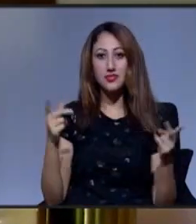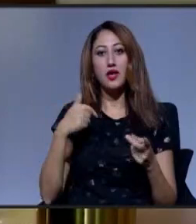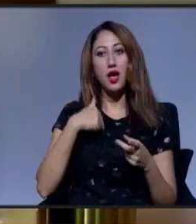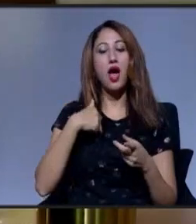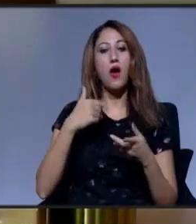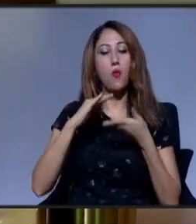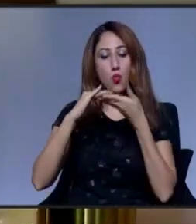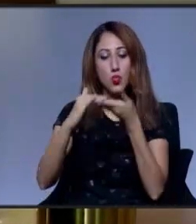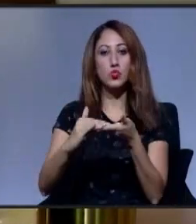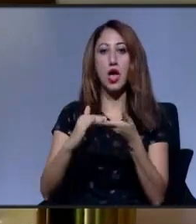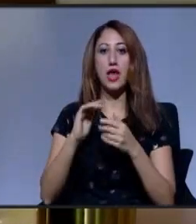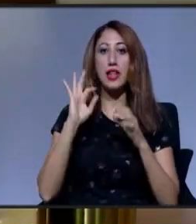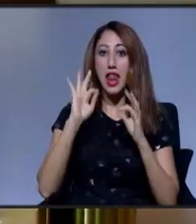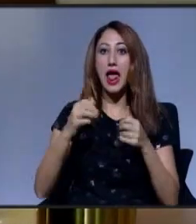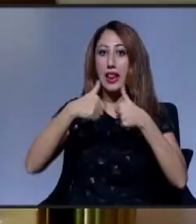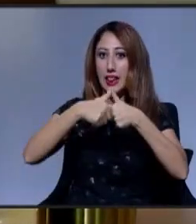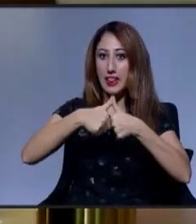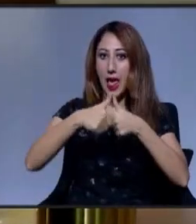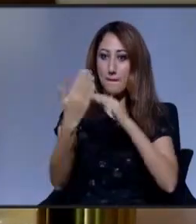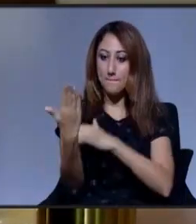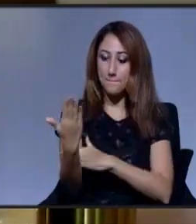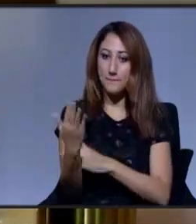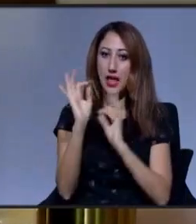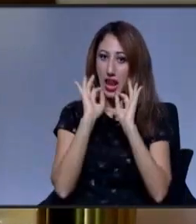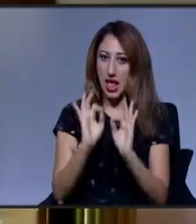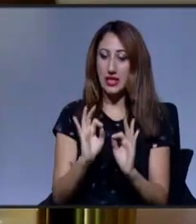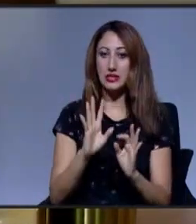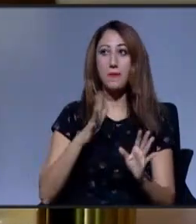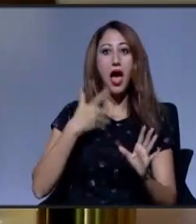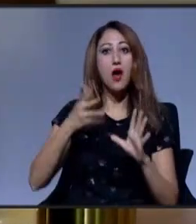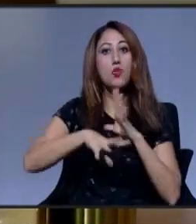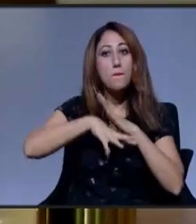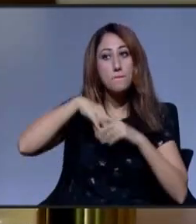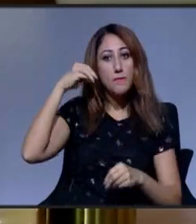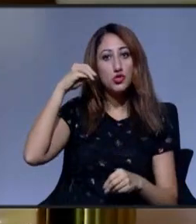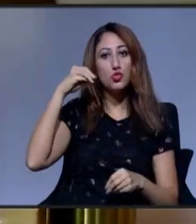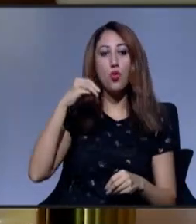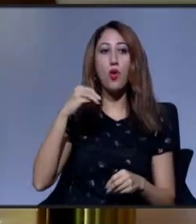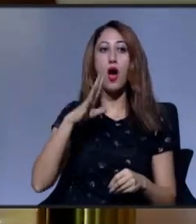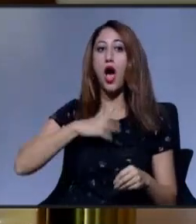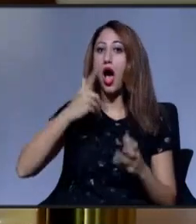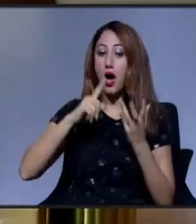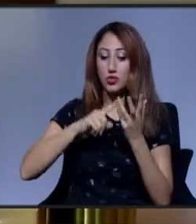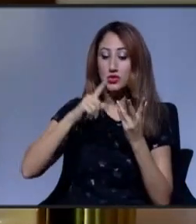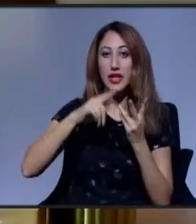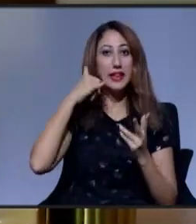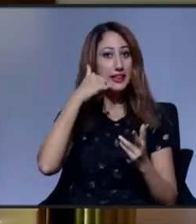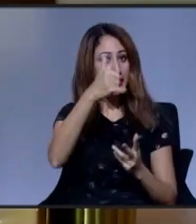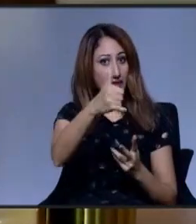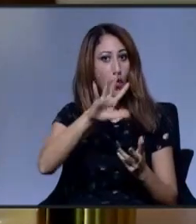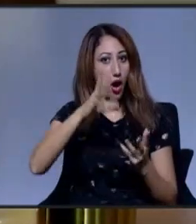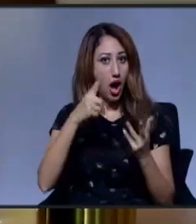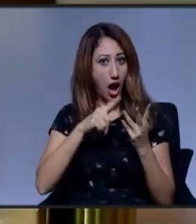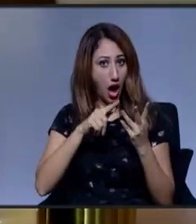إنها مكتوب كتابها ومكتوب كتابها إمتى التفاصيل كلها. وإلا عايز مشروع، يعني كل واحد ممكن يا إما يتكلم في التليفون يا